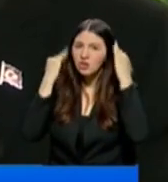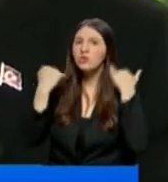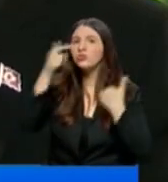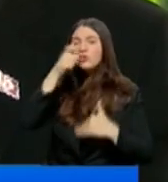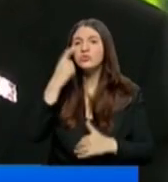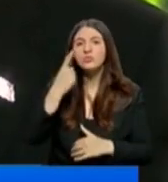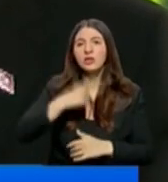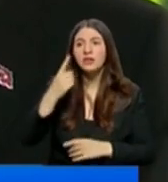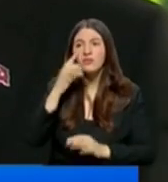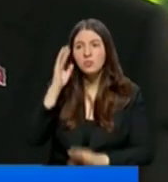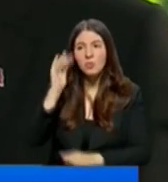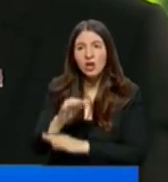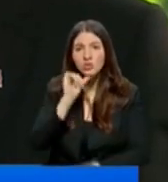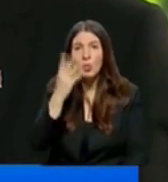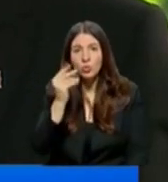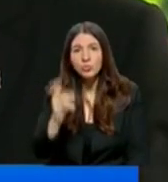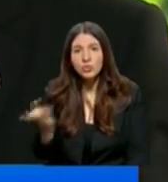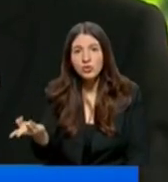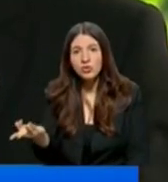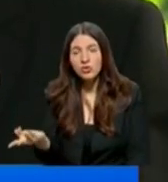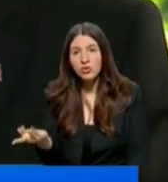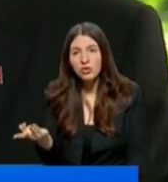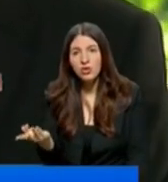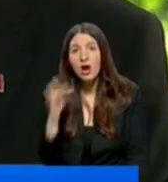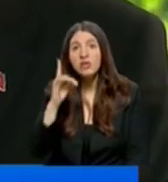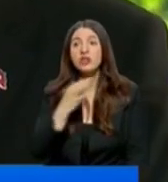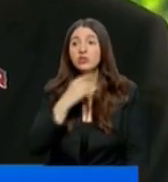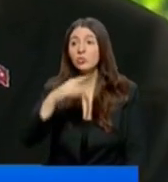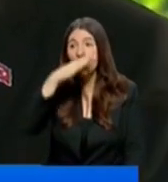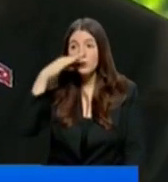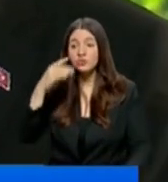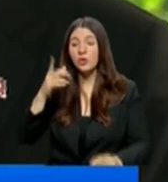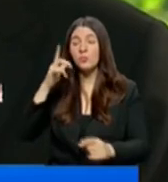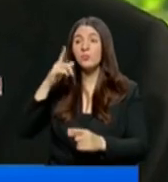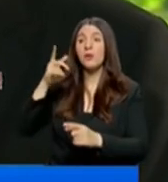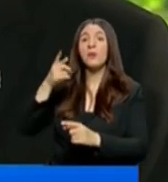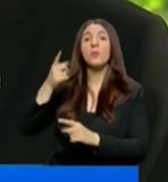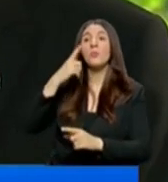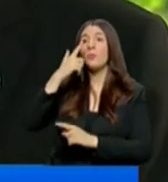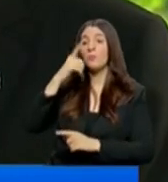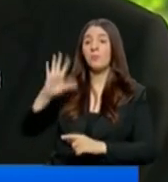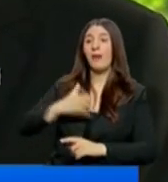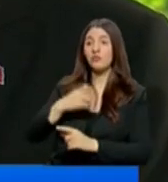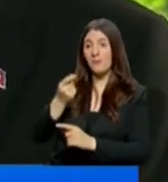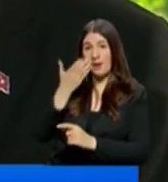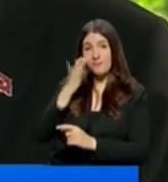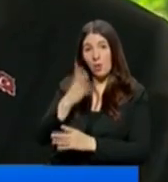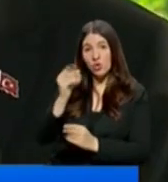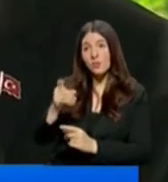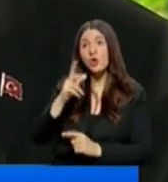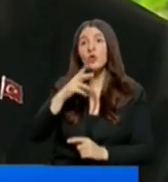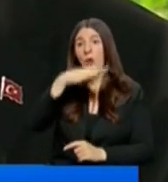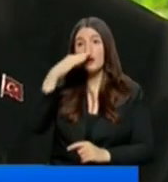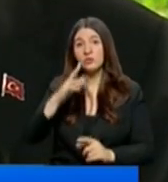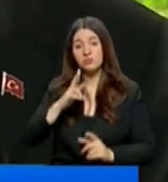Cumhuriyeti Devleti bu hale hiç düştü mü Allah aşkına ya? Siz uyuşturucu barondan para bekleyebilir misiniz? Uyuşturucu